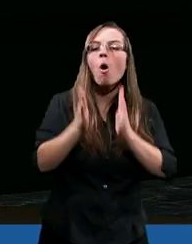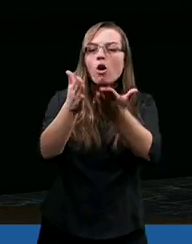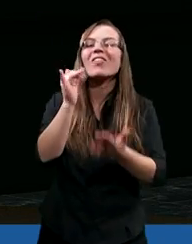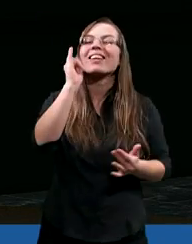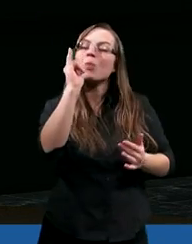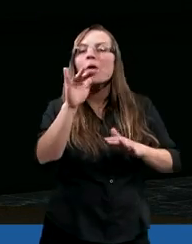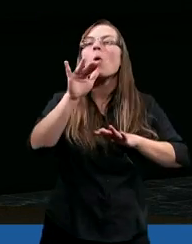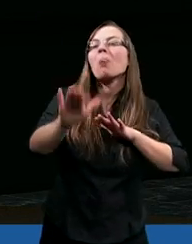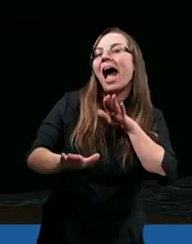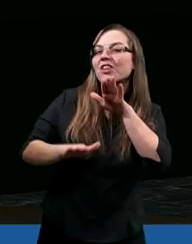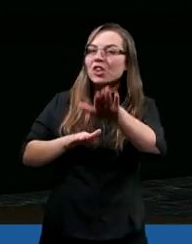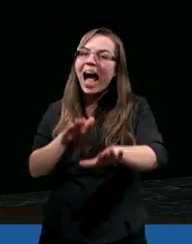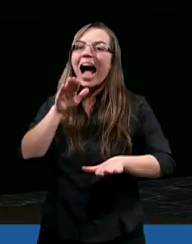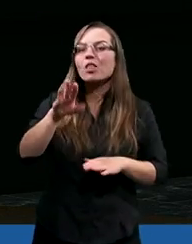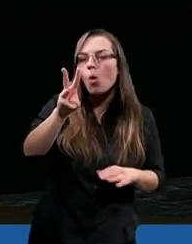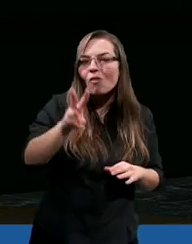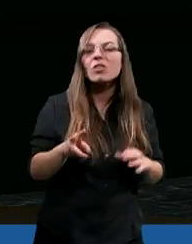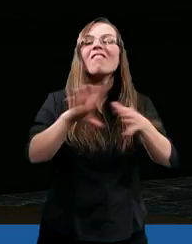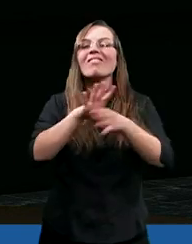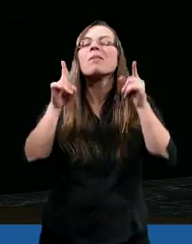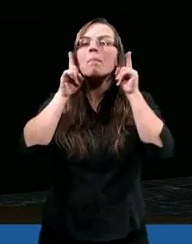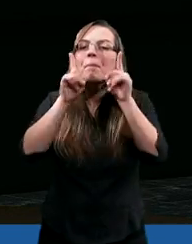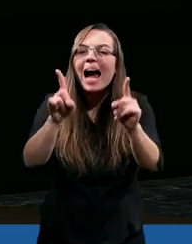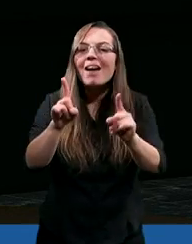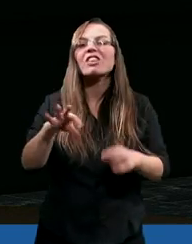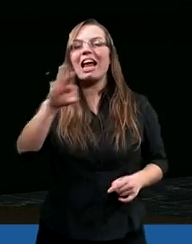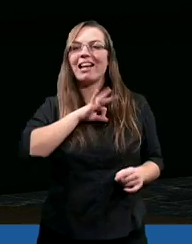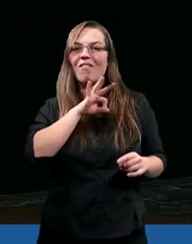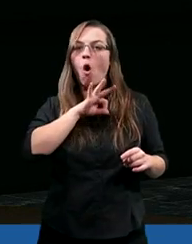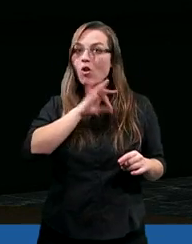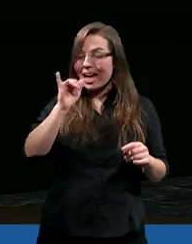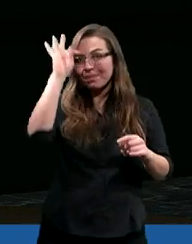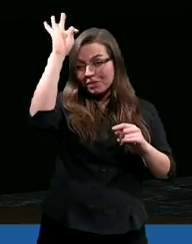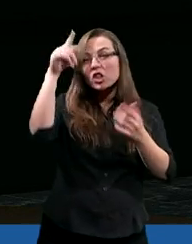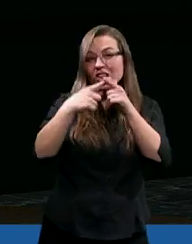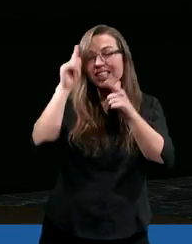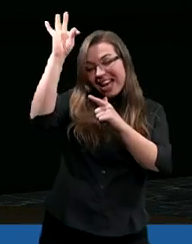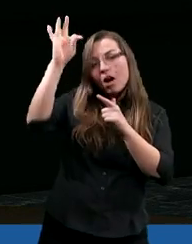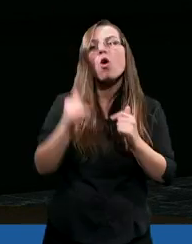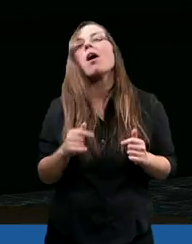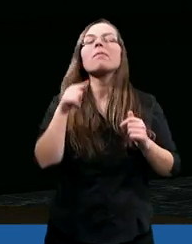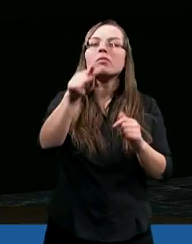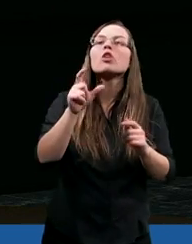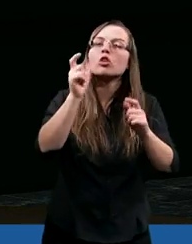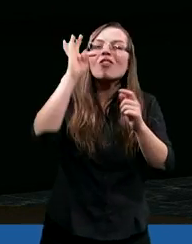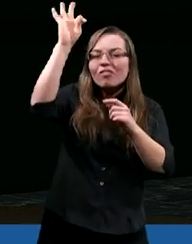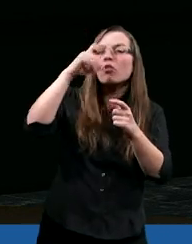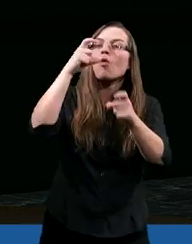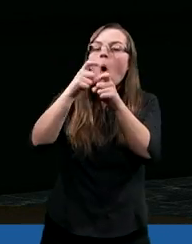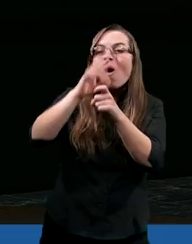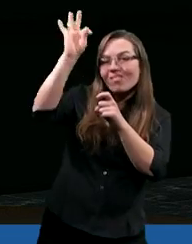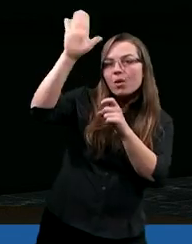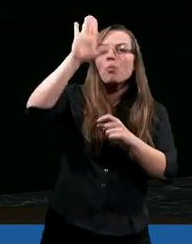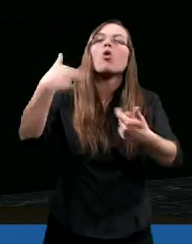naśladowców w prawdzie swojej, czyli w Słowie Twoim, które jest